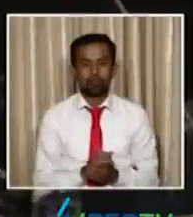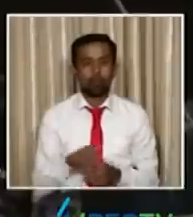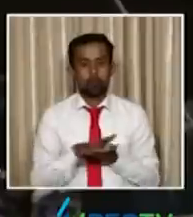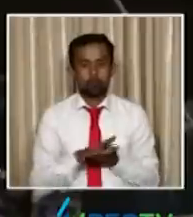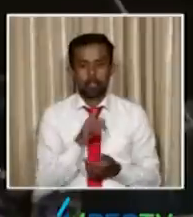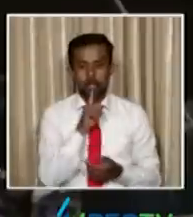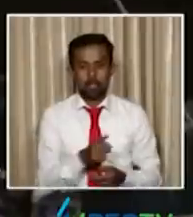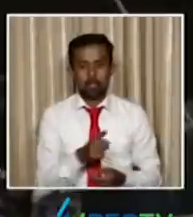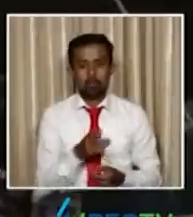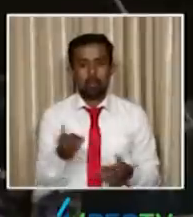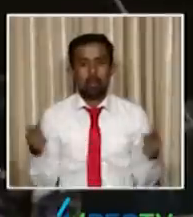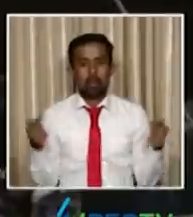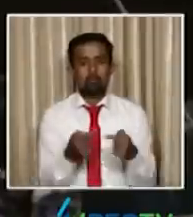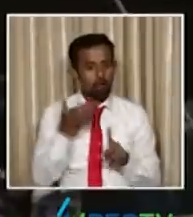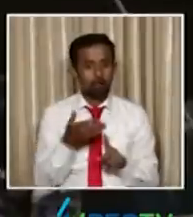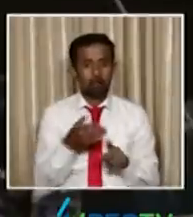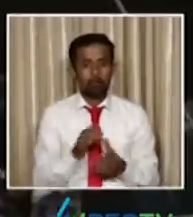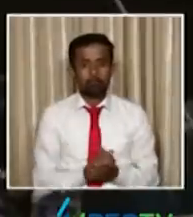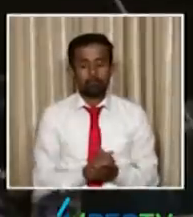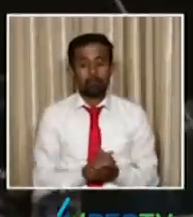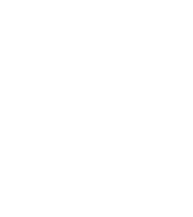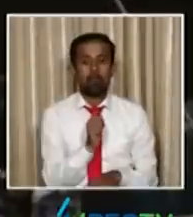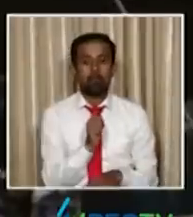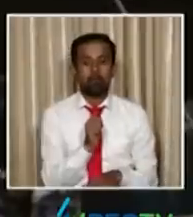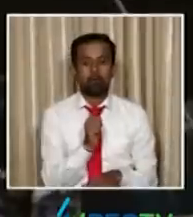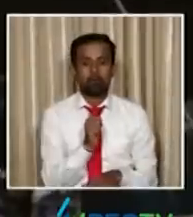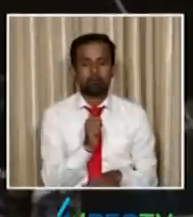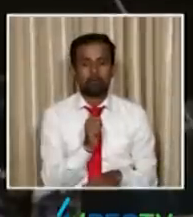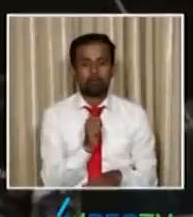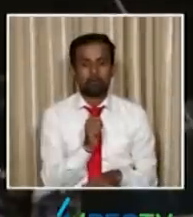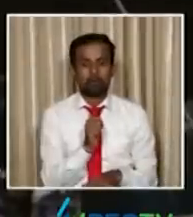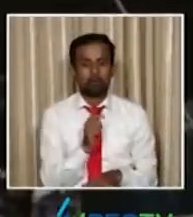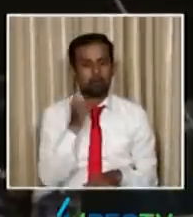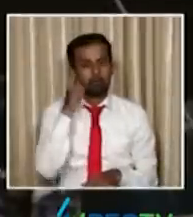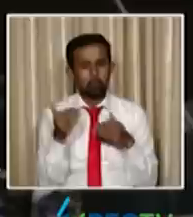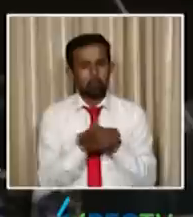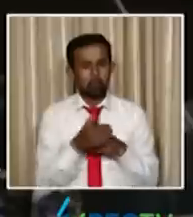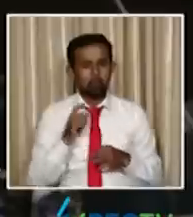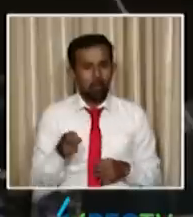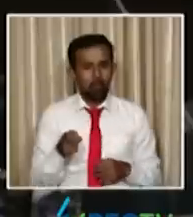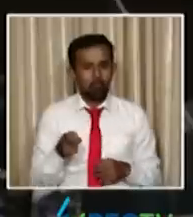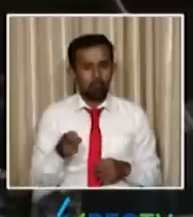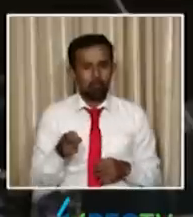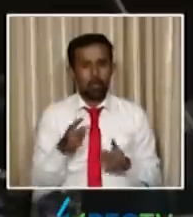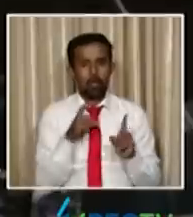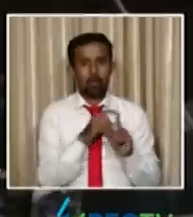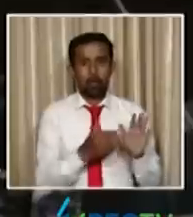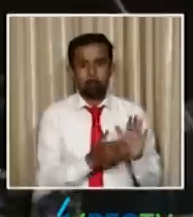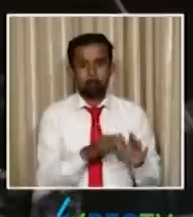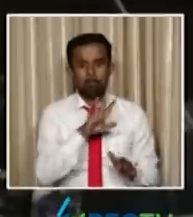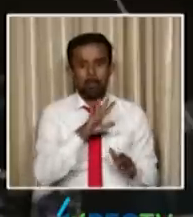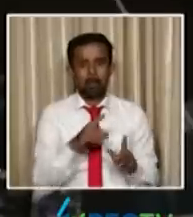රටට පැහැදිලි මේ නෞකා දෙකේම සිද්ධිය චරාකාරීට ප්‍රමාද වෙන්න අදුෂ්‍යමාන හේතුවක් මේක ඇතුලේ තියෙනවා කියන එක තමයි ඩොලර් මිලියන 5යි